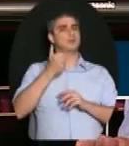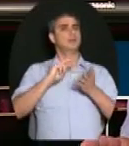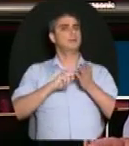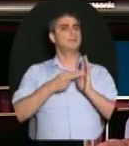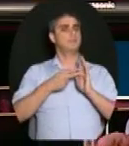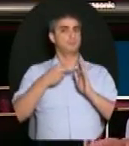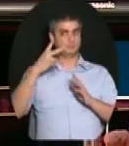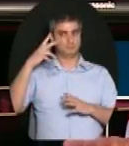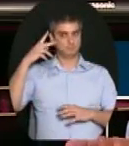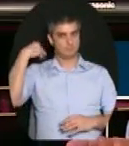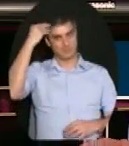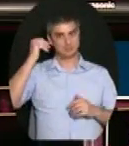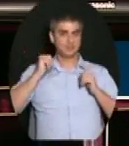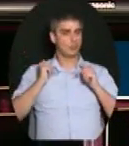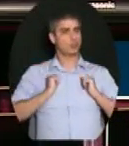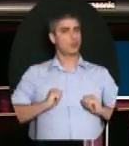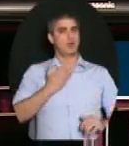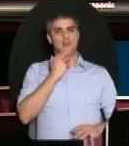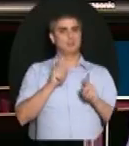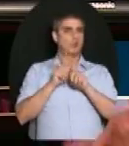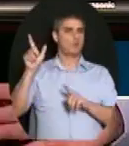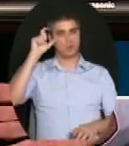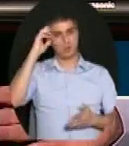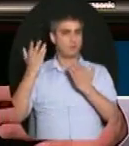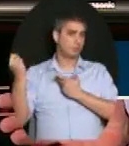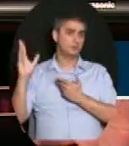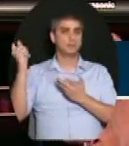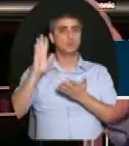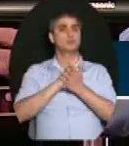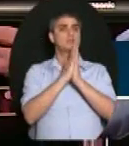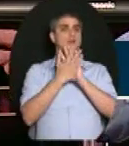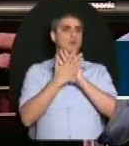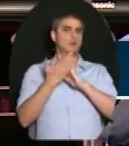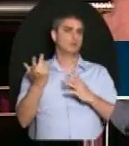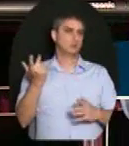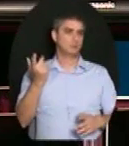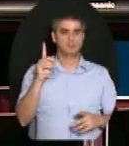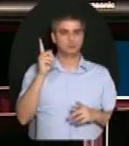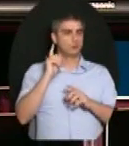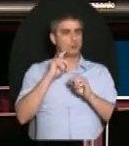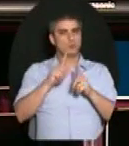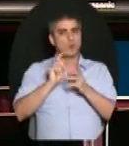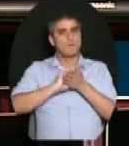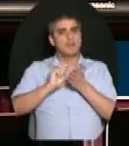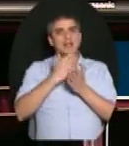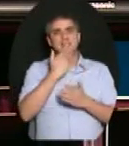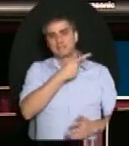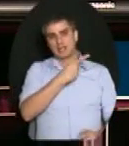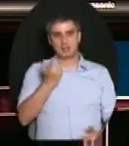נוח לישראל כמו אבו מאזן. אלא אם יהפוך להיות קוויזלינג אחד, אלא אם יהיה פקיד